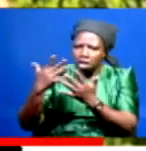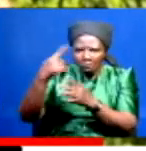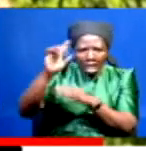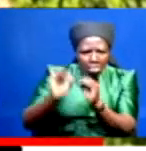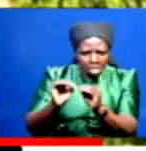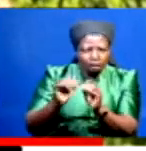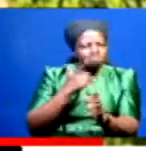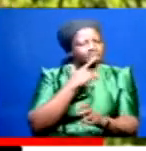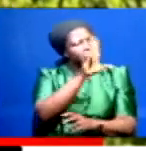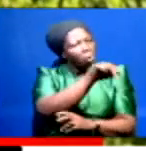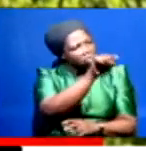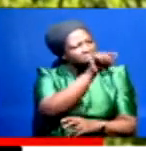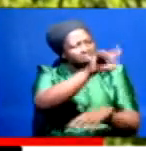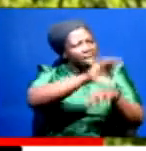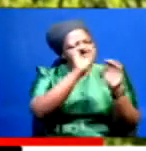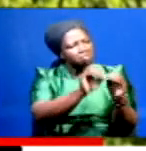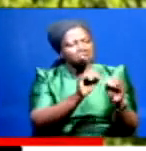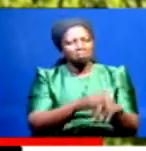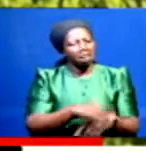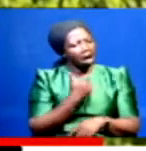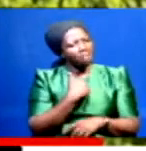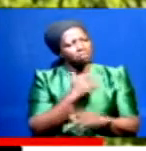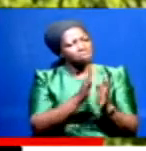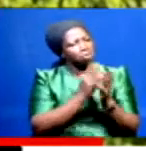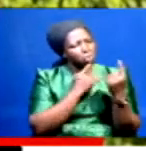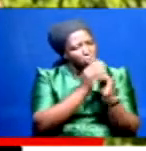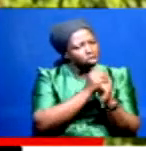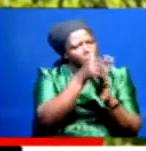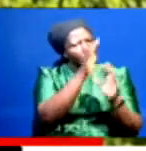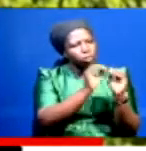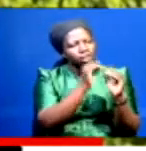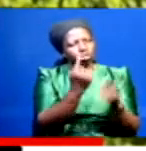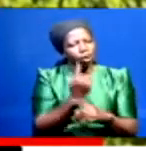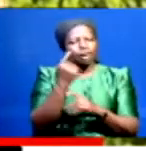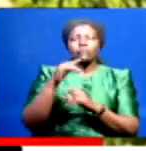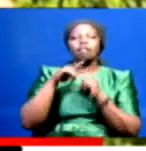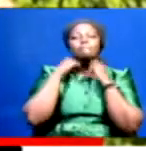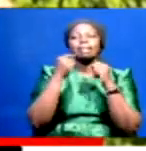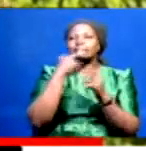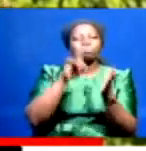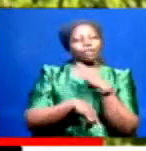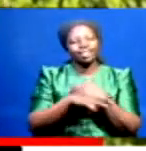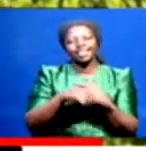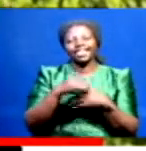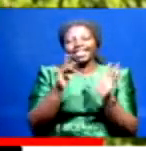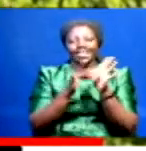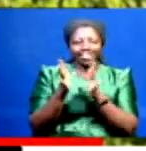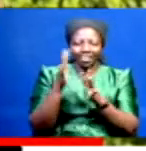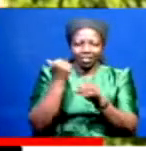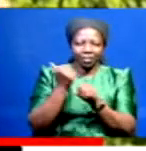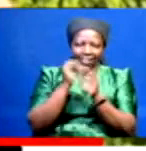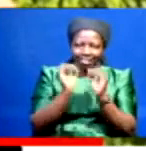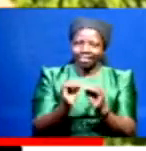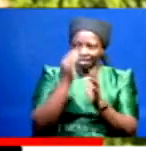hapa yenye inaomba mambo ya Mungu kama sio ya pastor. Ya pastor ndiye apeleka watu bingu. Kwa sababu inasema ukweli, uache kasi, Yesu hakuwa anafanya kasi. Uache kusoma, Yesu